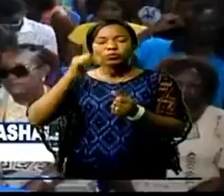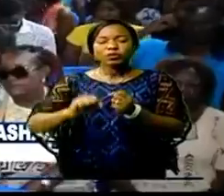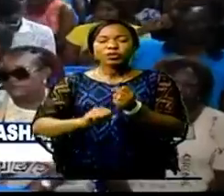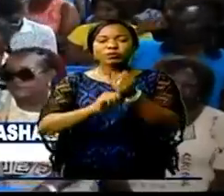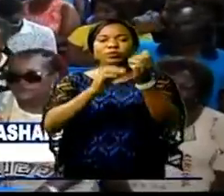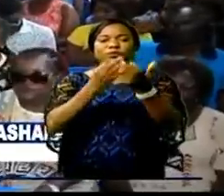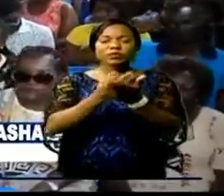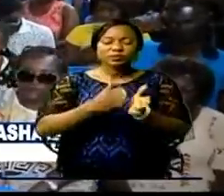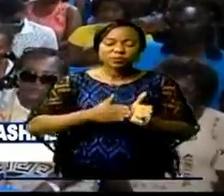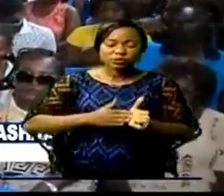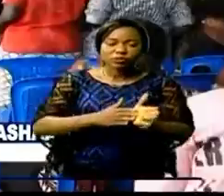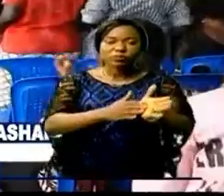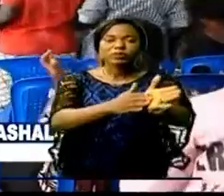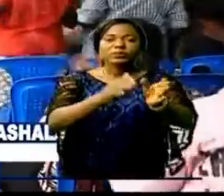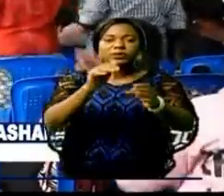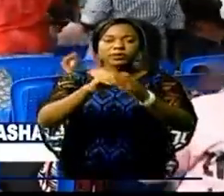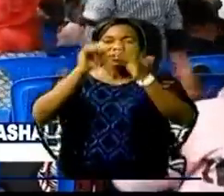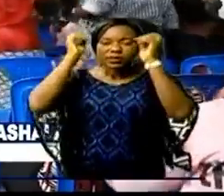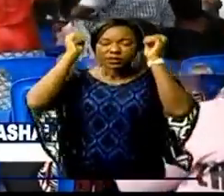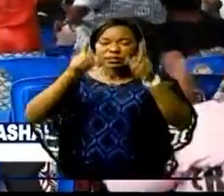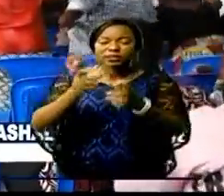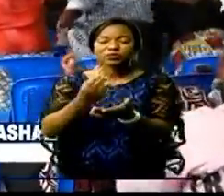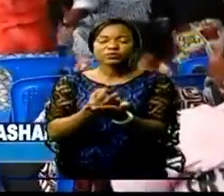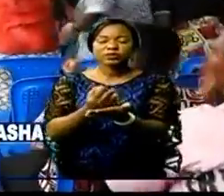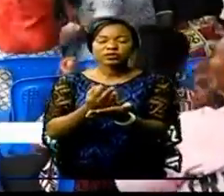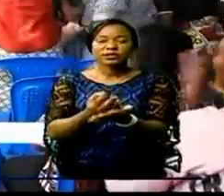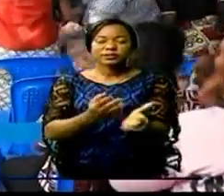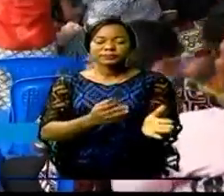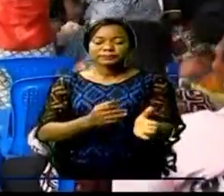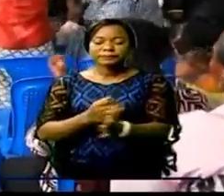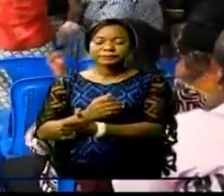un accompagnement dans l'éducation financière.